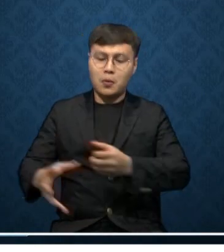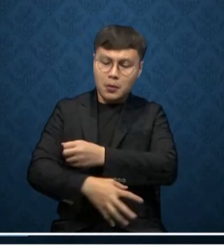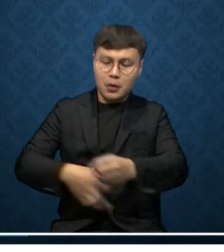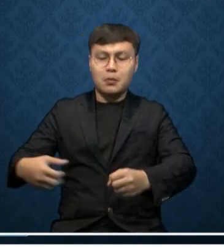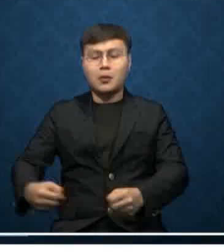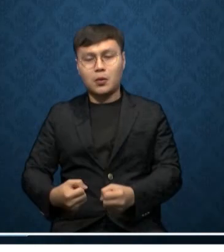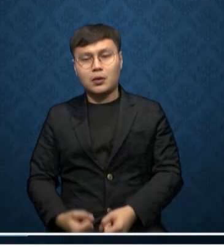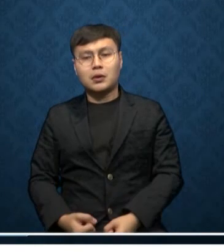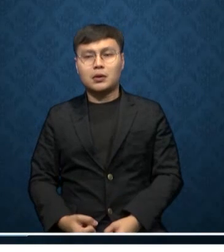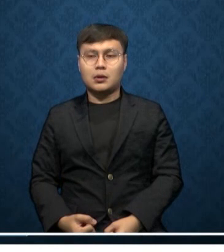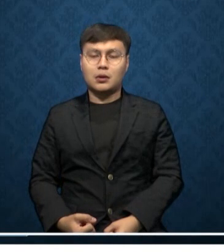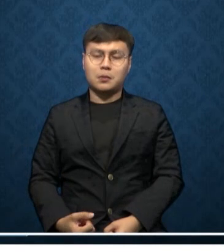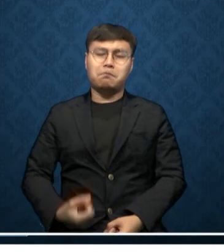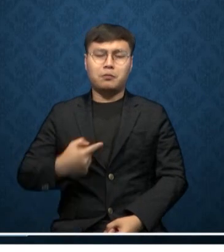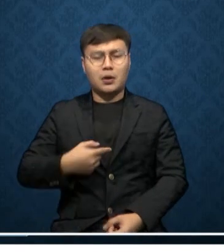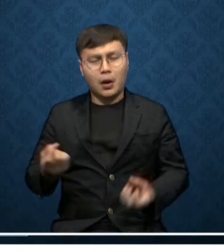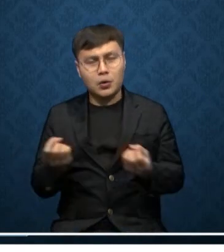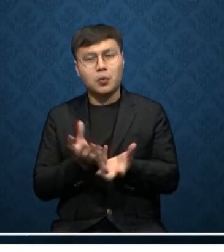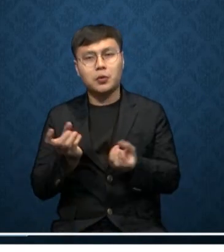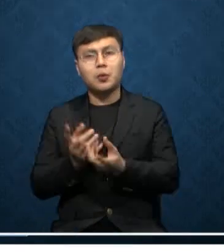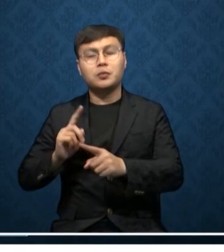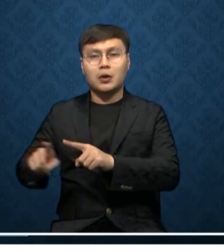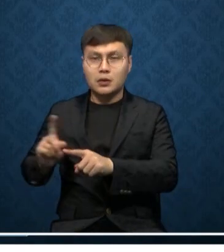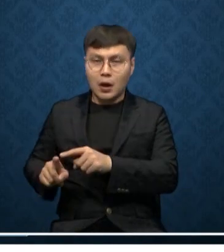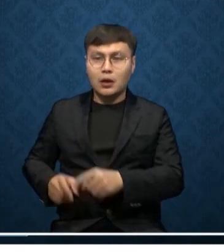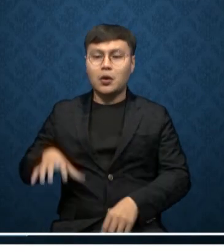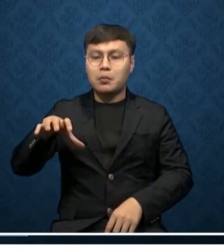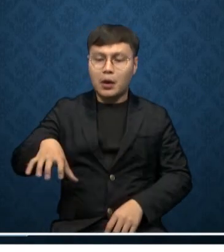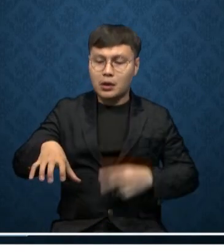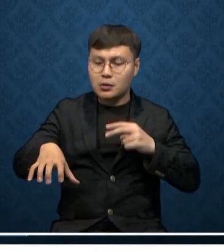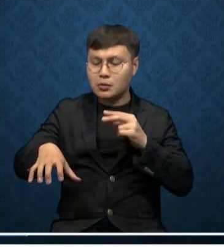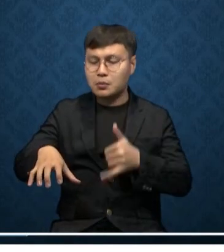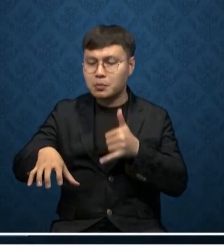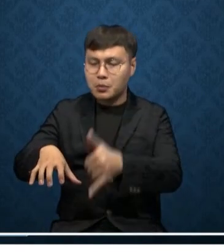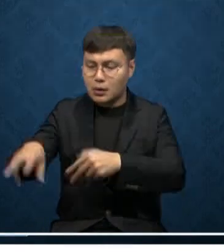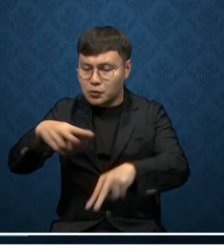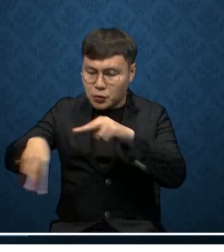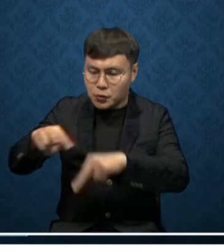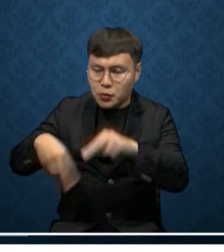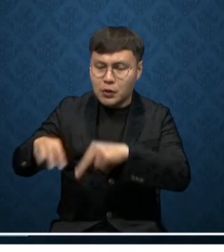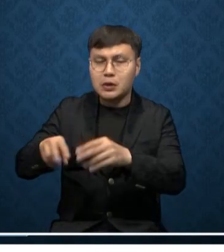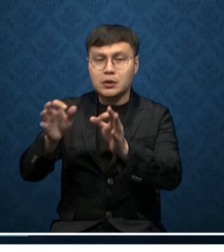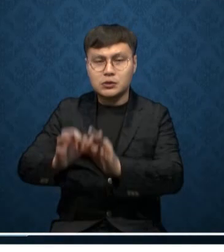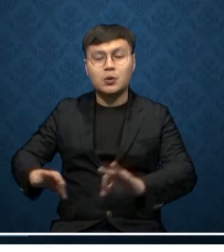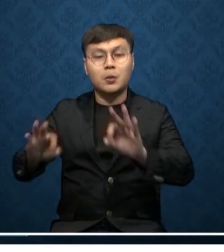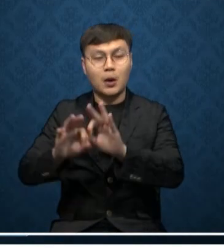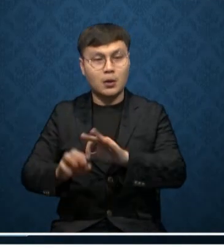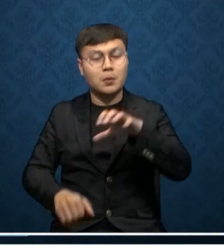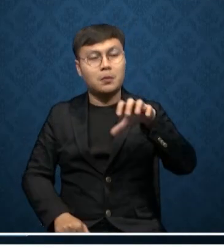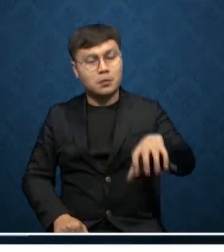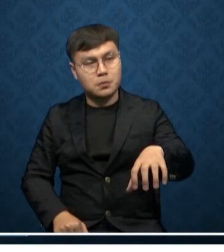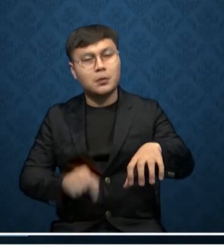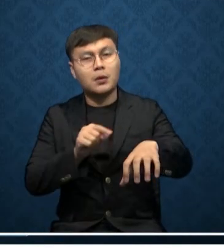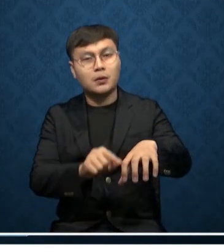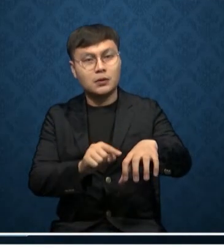มีคนมาทำให้เราเสียหายมันต้องหาเอ่อตรวจสถานที่เกิดเหตุหาตัวผู้กระทำผิดมันต้องแจ้งไปยังอีกท้องที่หนึ่งตรงนี้แหละครับ